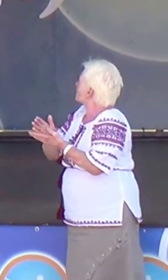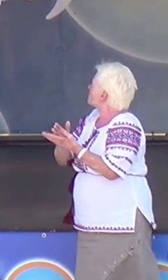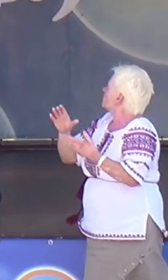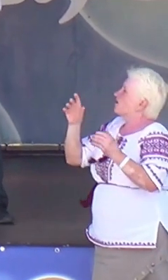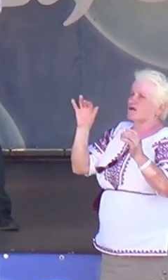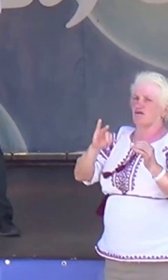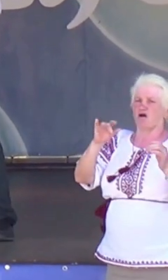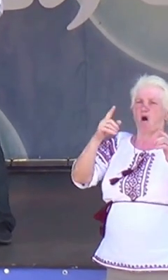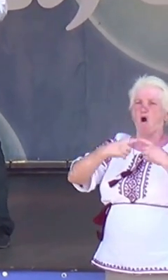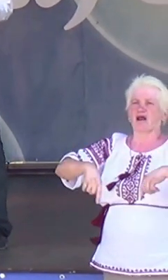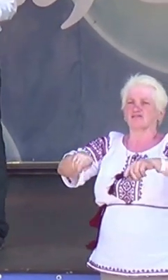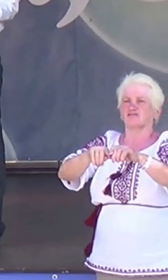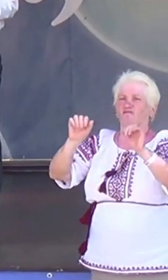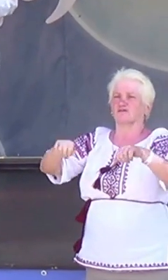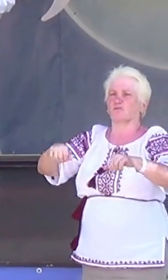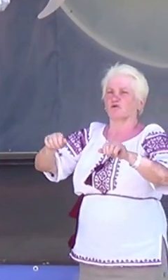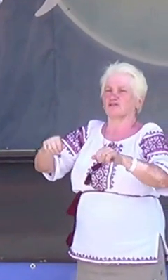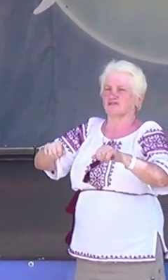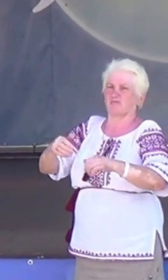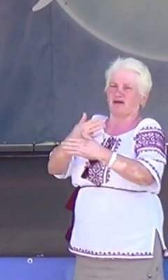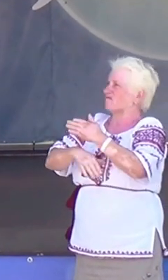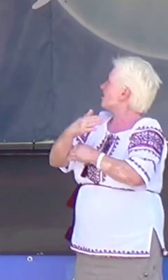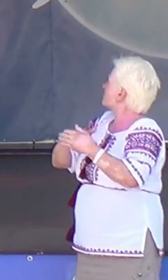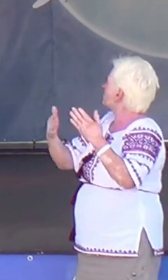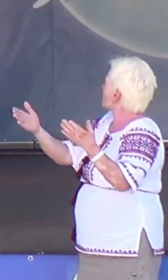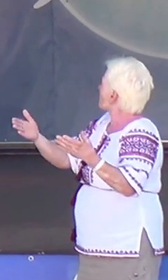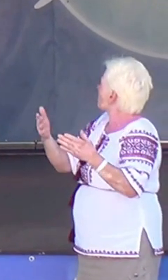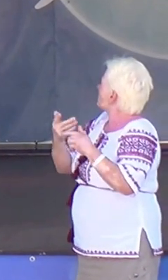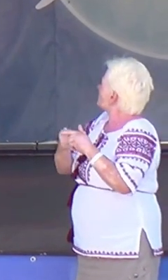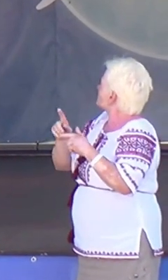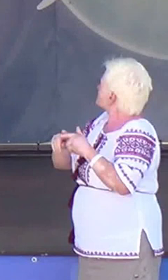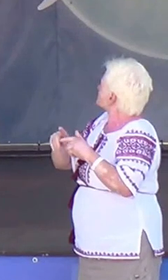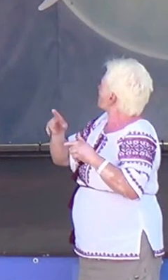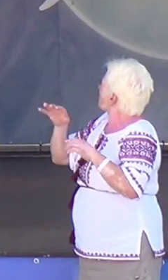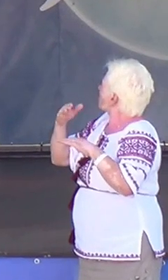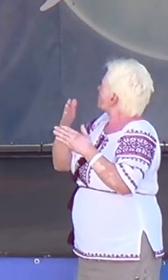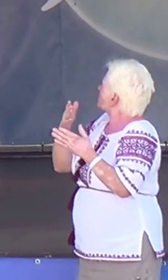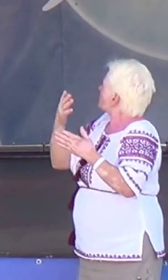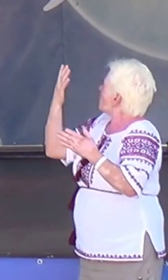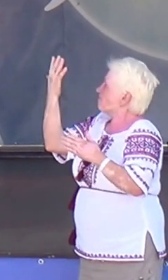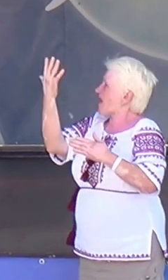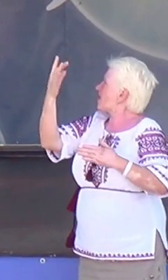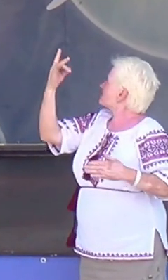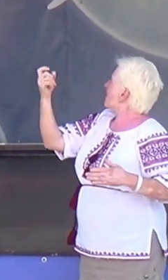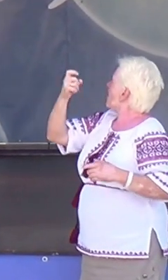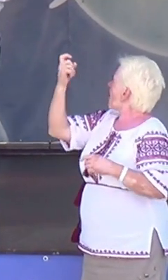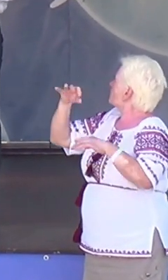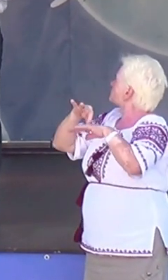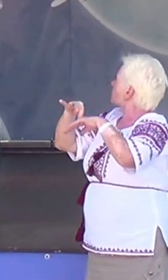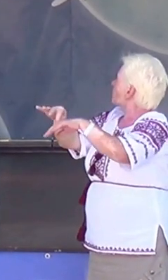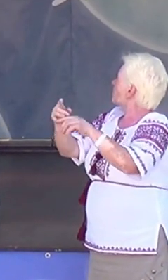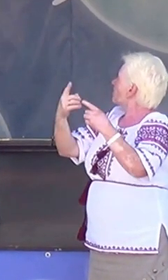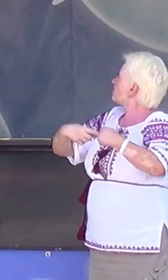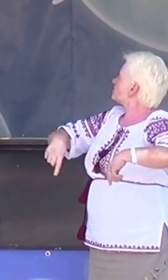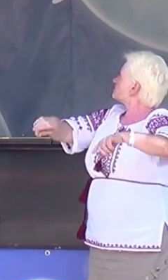ограниченными возможностями, а также и команд. Чемпионат в спорткомплексе «Аквалайф» проводится уже пятый раз.